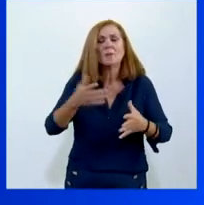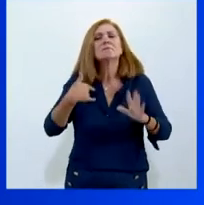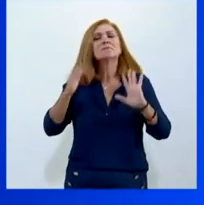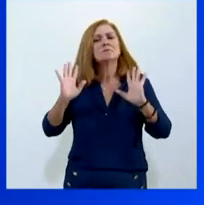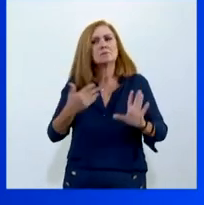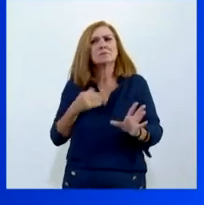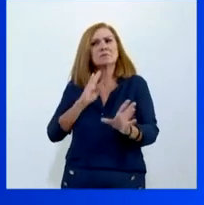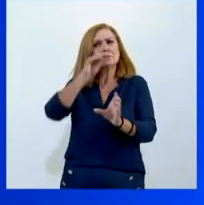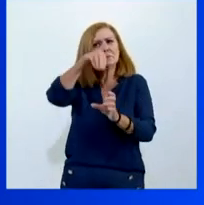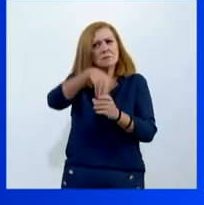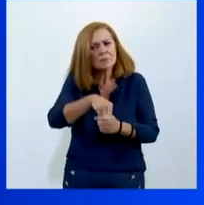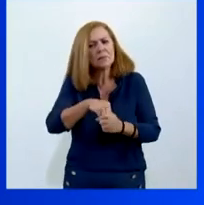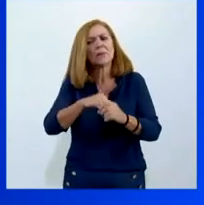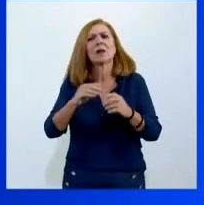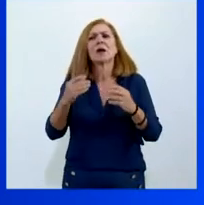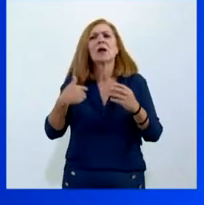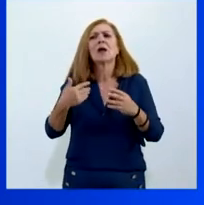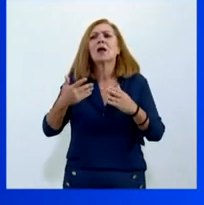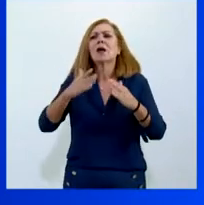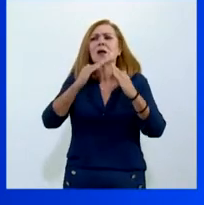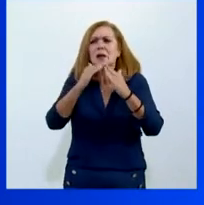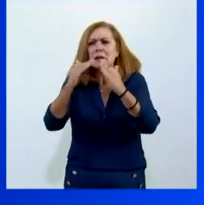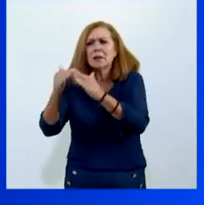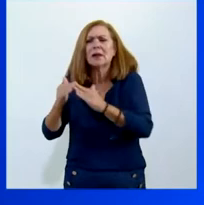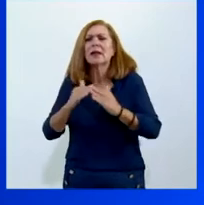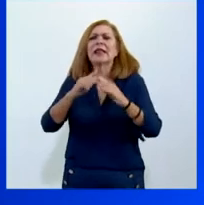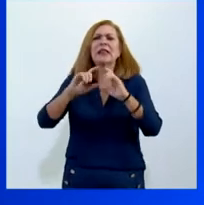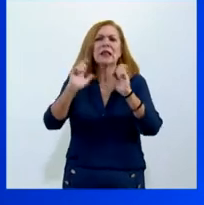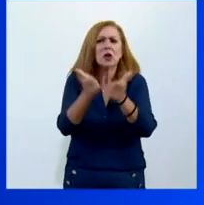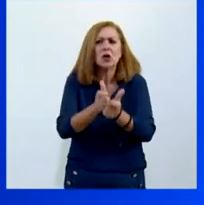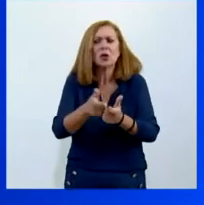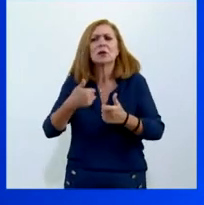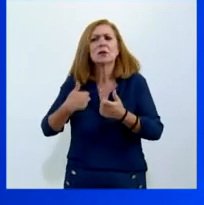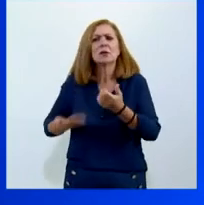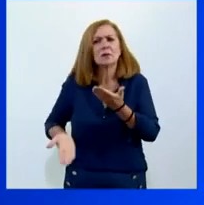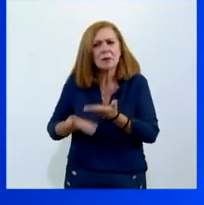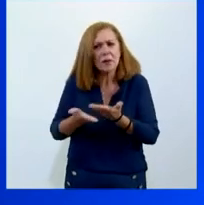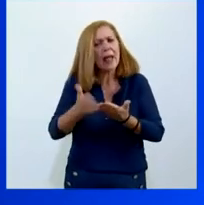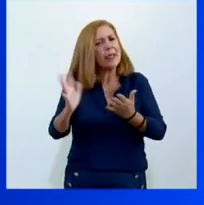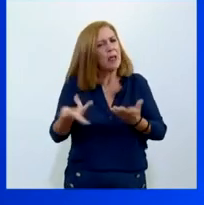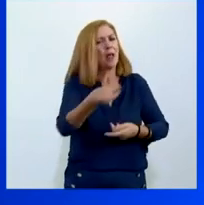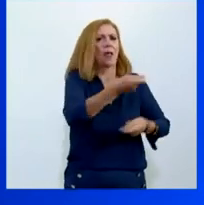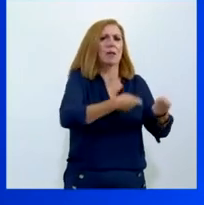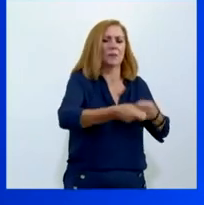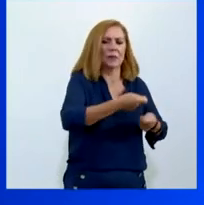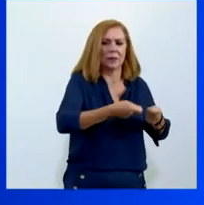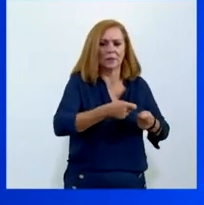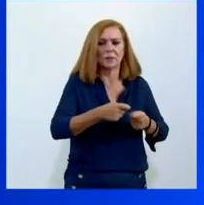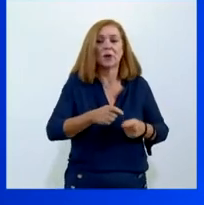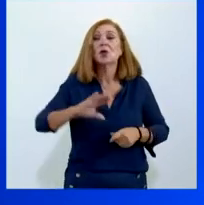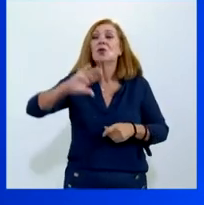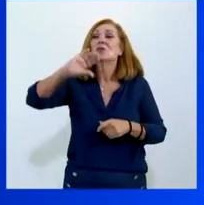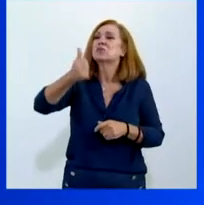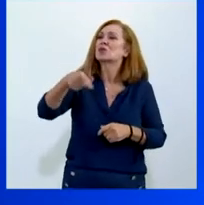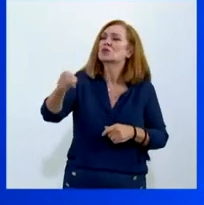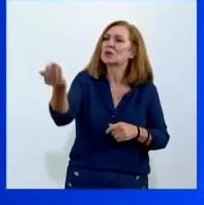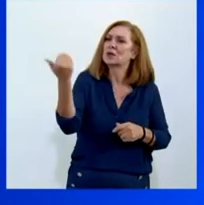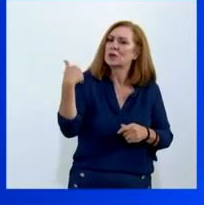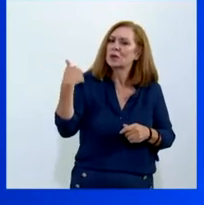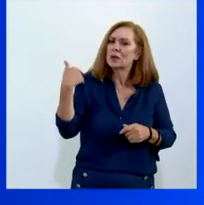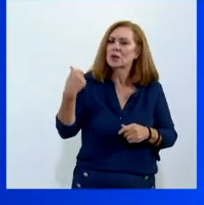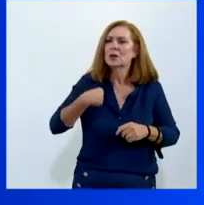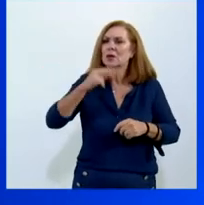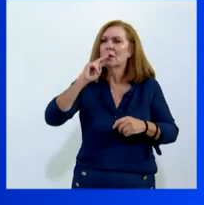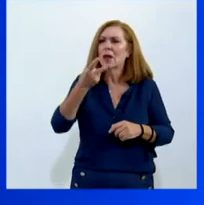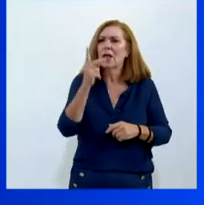στηρίξουμε τα νοικοκυριά πρωτίστως αλλά και τις επιχειρήσεις. Για το πρώτο σκέλος του ερωτήματός σας, θα σας απαντήσω με